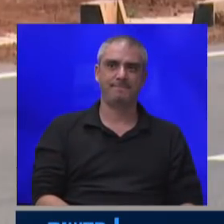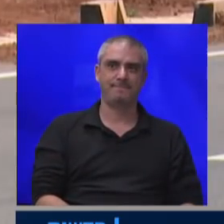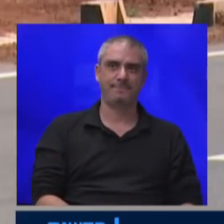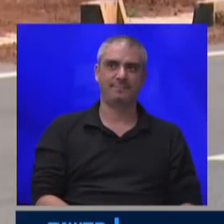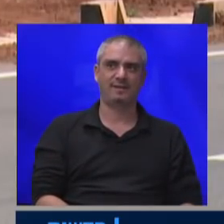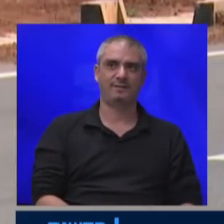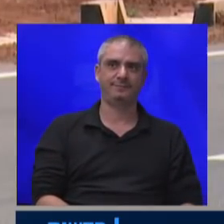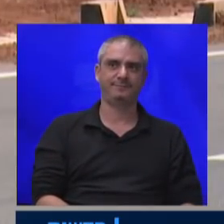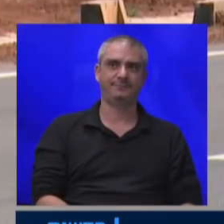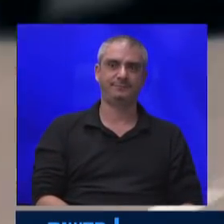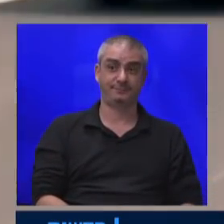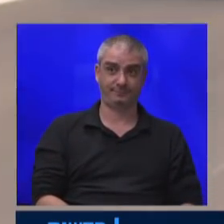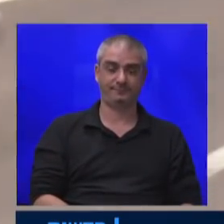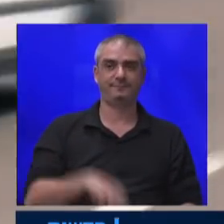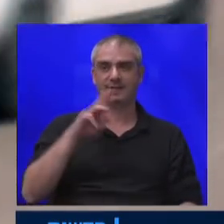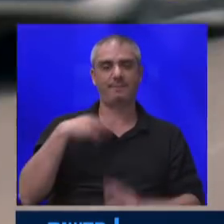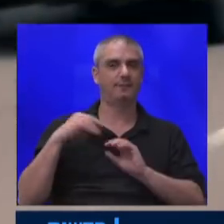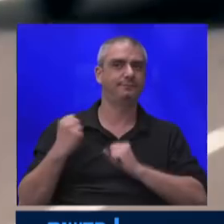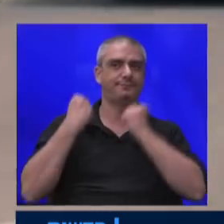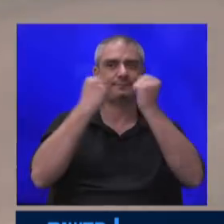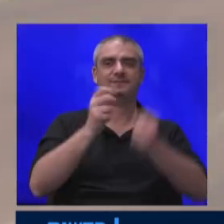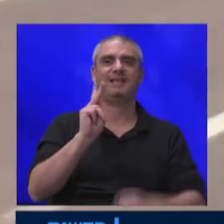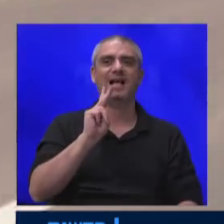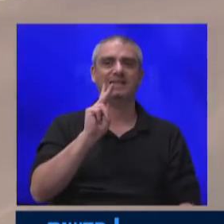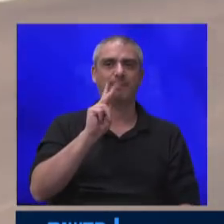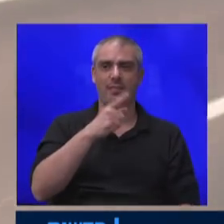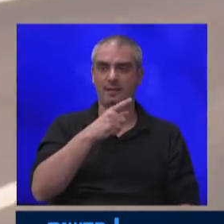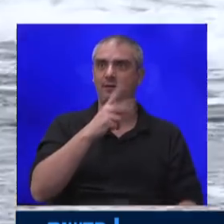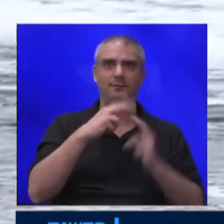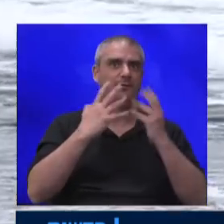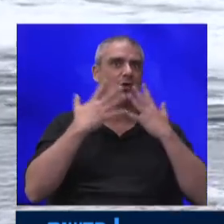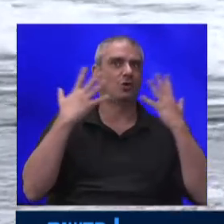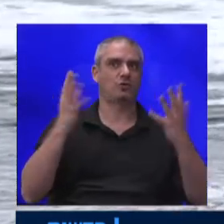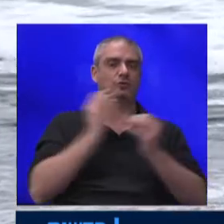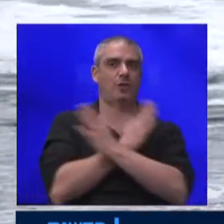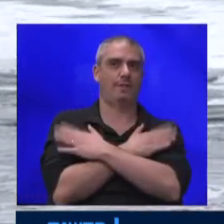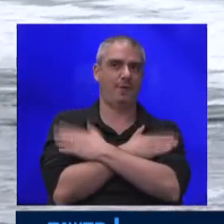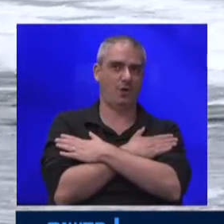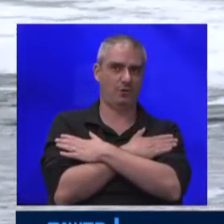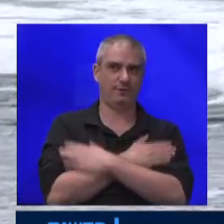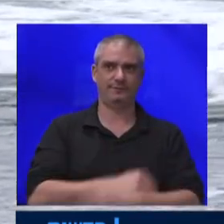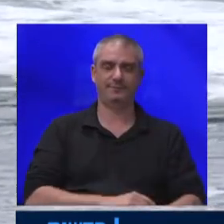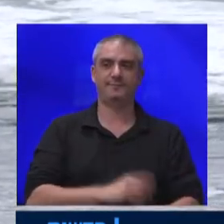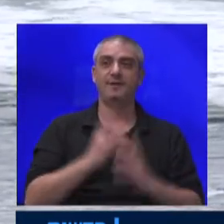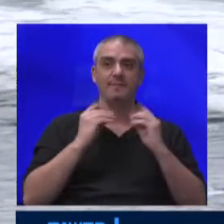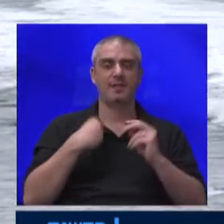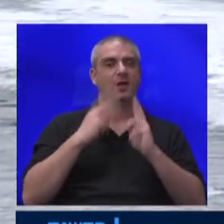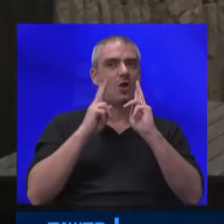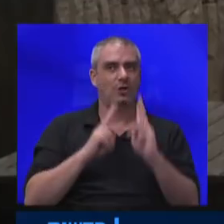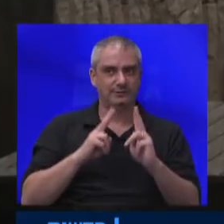רבת, אנחנו נוסעים לקזבלנקה, העיר הגדולה של מרוקו. בדרך אנחנו עוצרים בעיירה